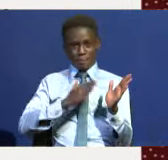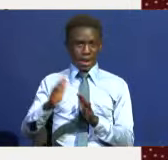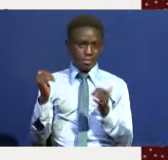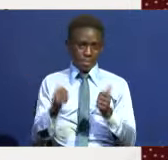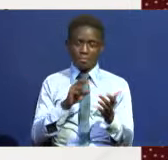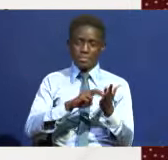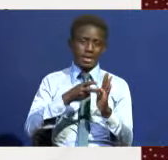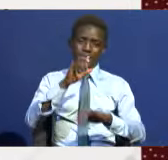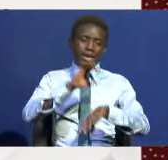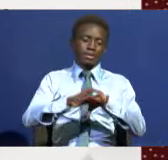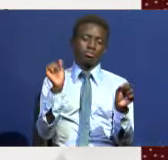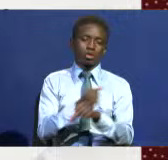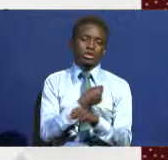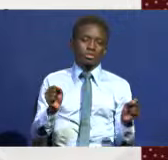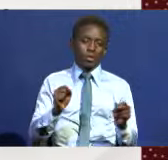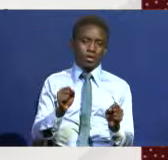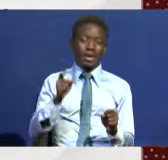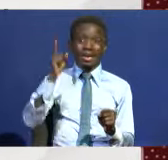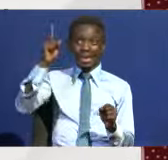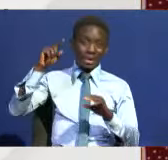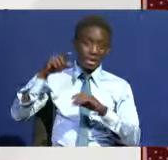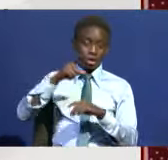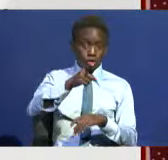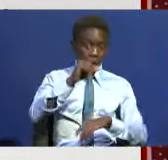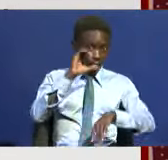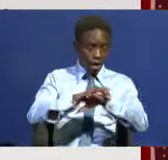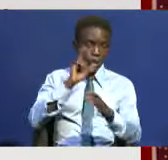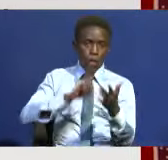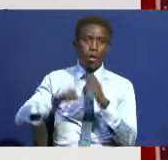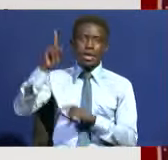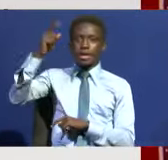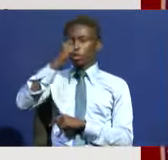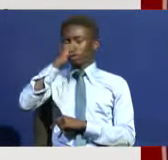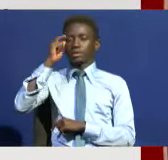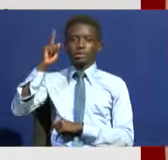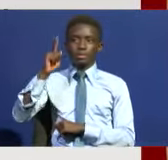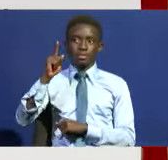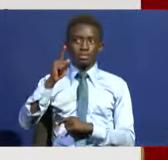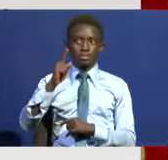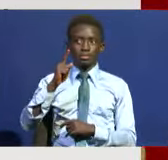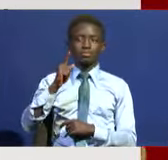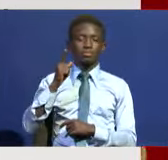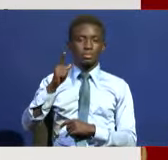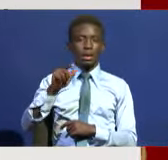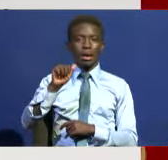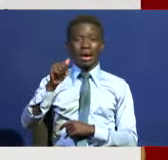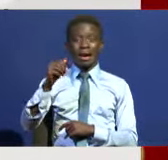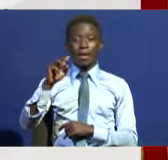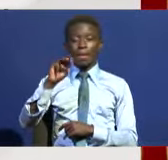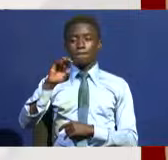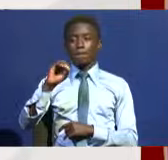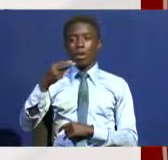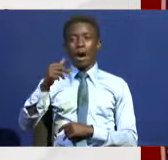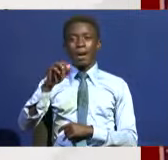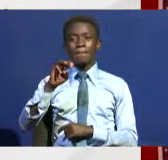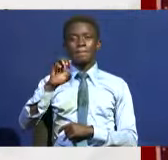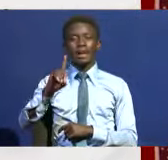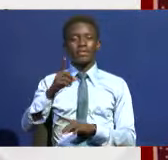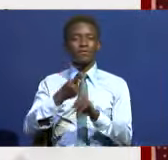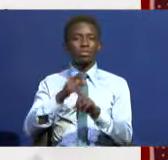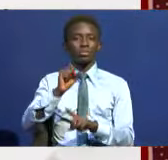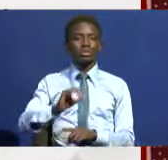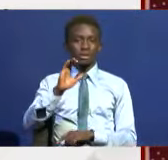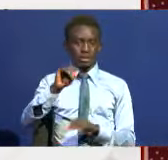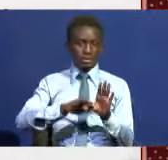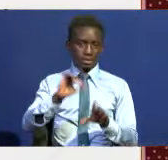atakupa alitakalo yeye. Allah, yani Mwenyezi Mungu. Ni Umu Ahmad akiwa South C jijini Nairobi.